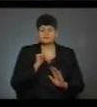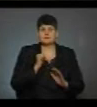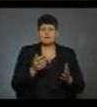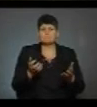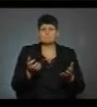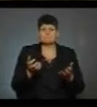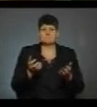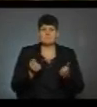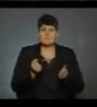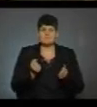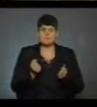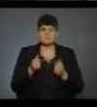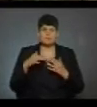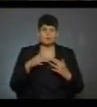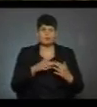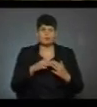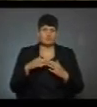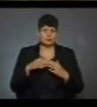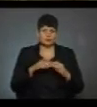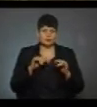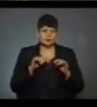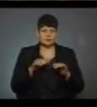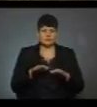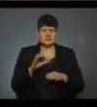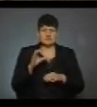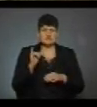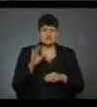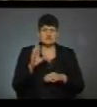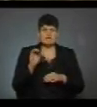приймав бойові дії Сіверськ,